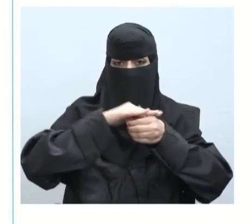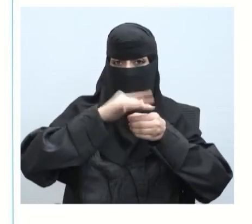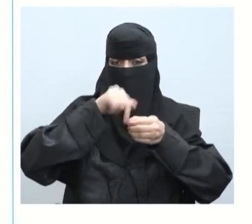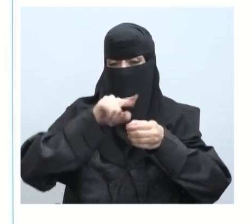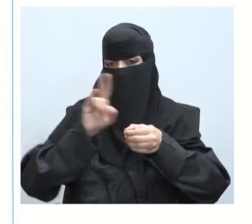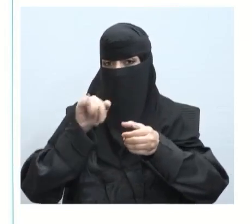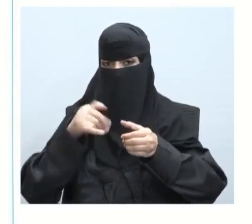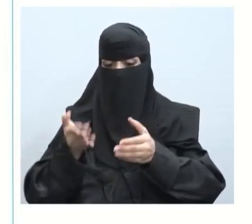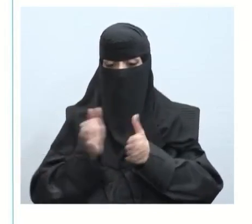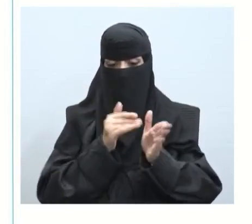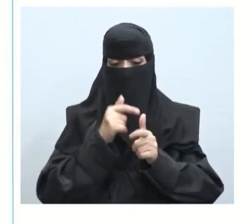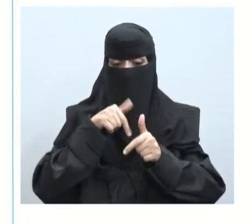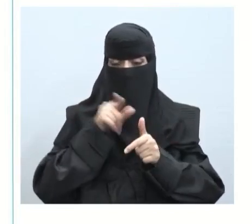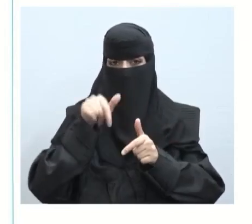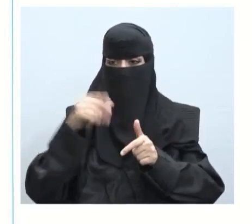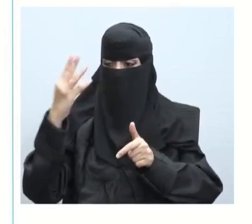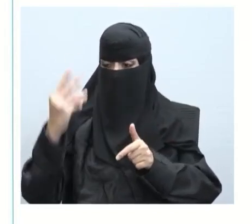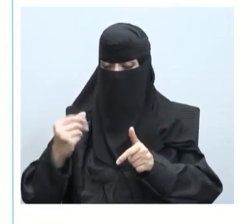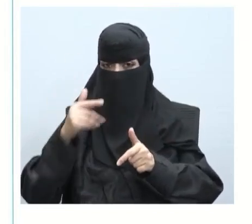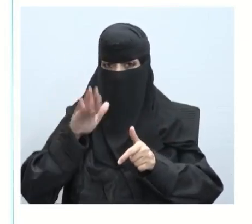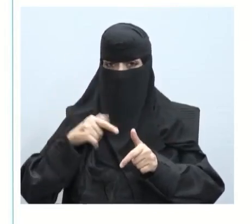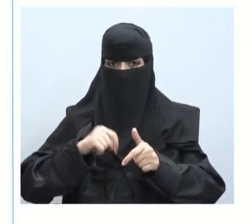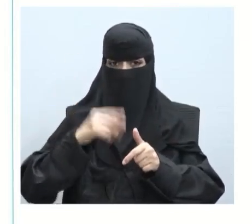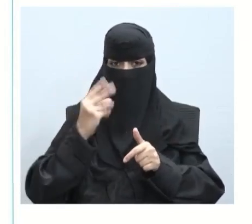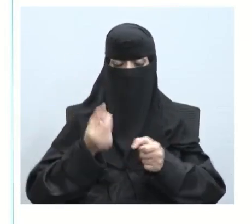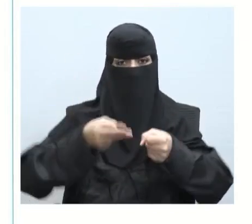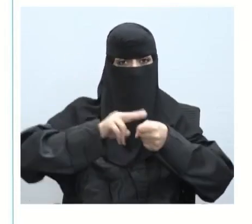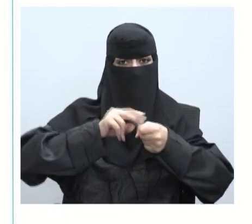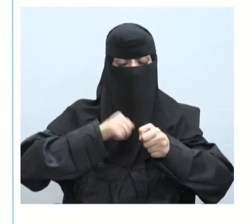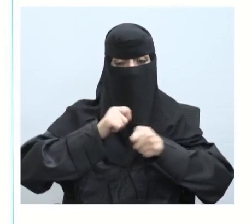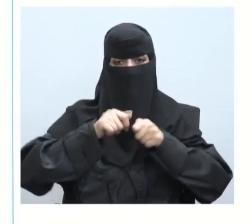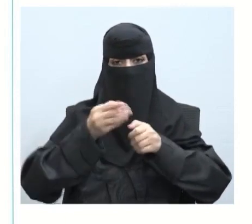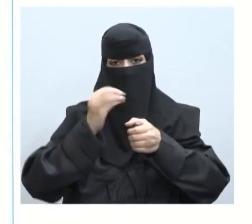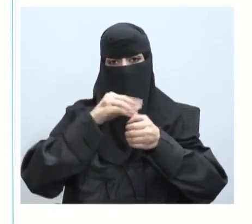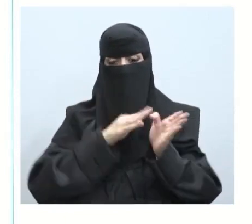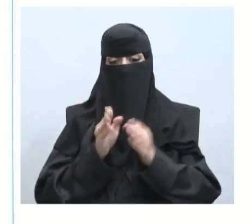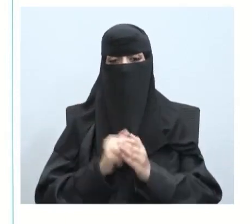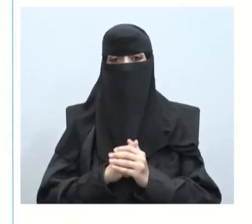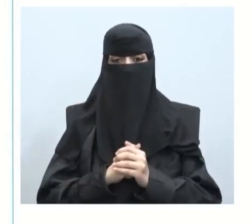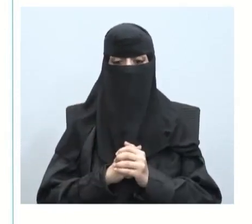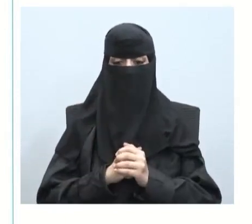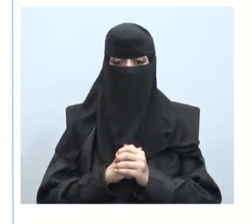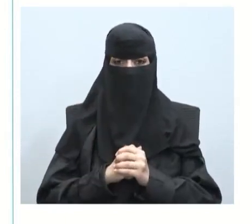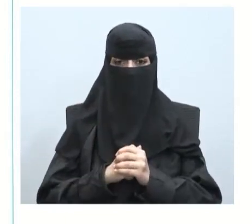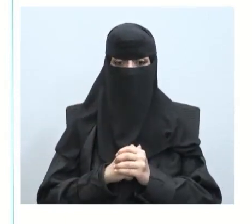لا، وهنا الجاربج دروبز هو عداد لعدد مرات تعبئة الحاوية.